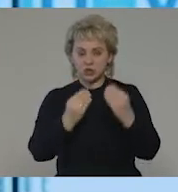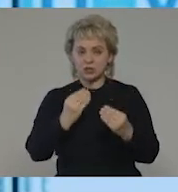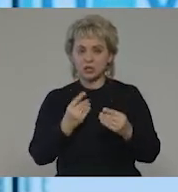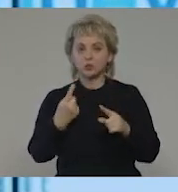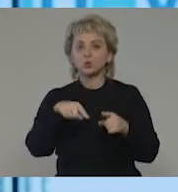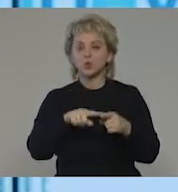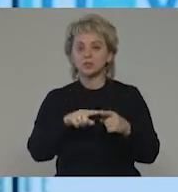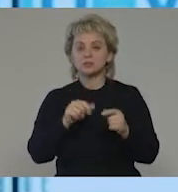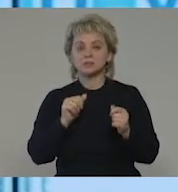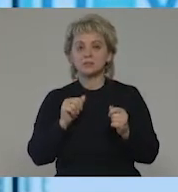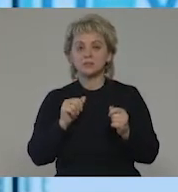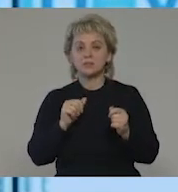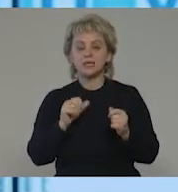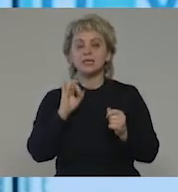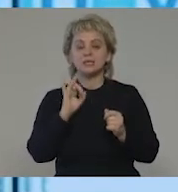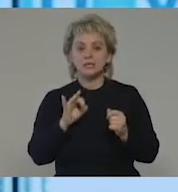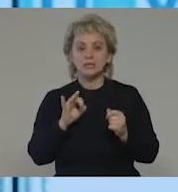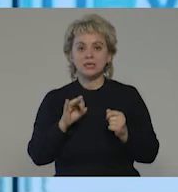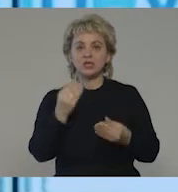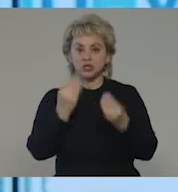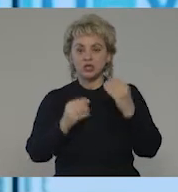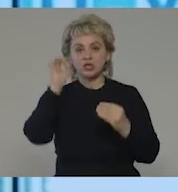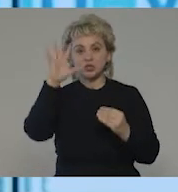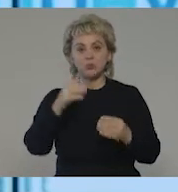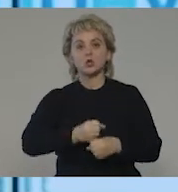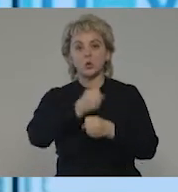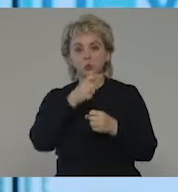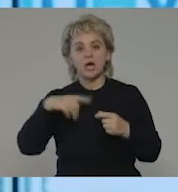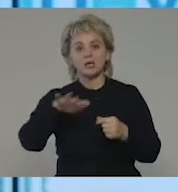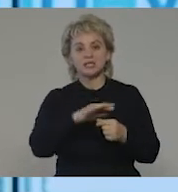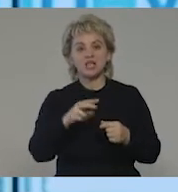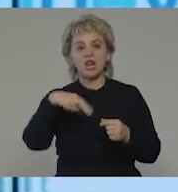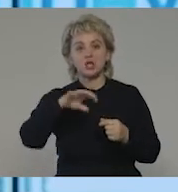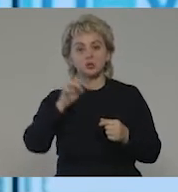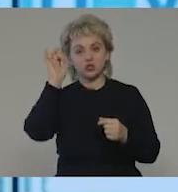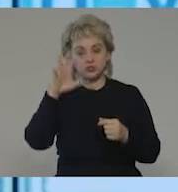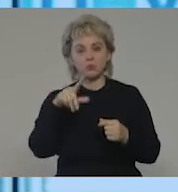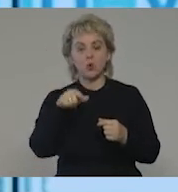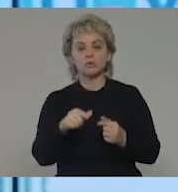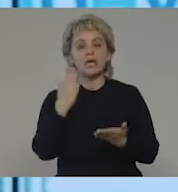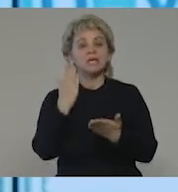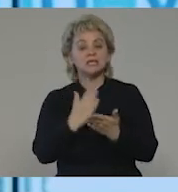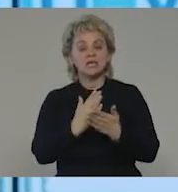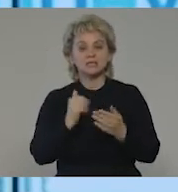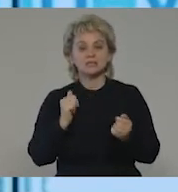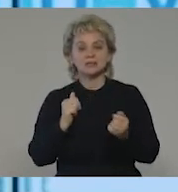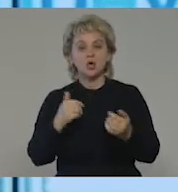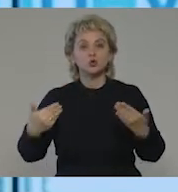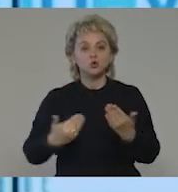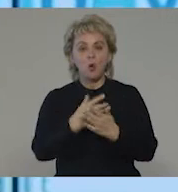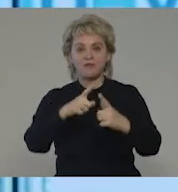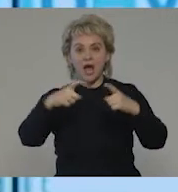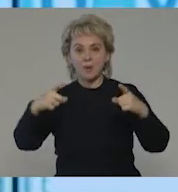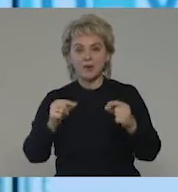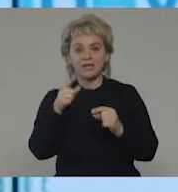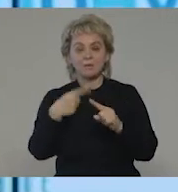То есть и на игры чемпионата и Кубка России, и на Лигу чемпионов. Вот. Есть новый абонемент,